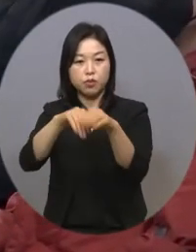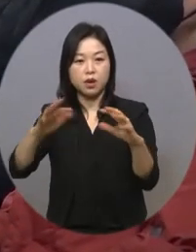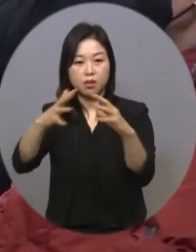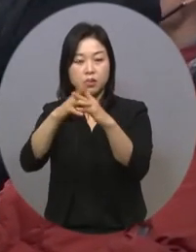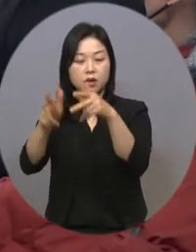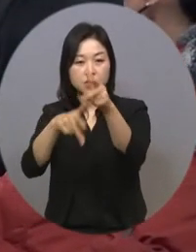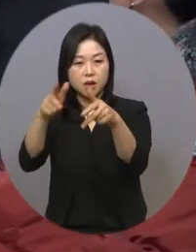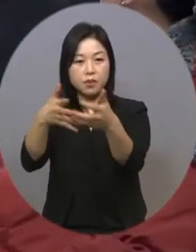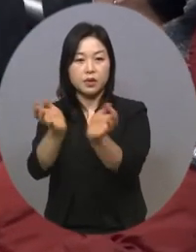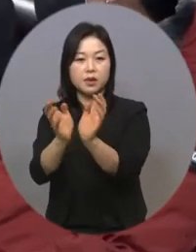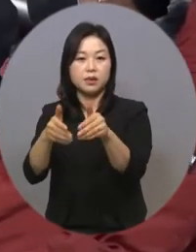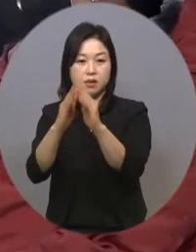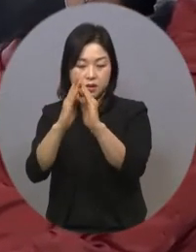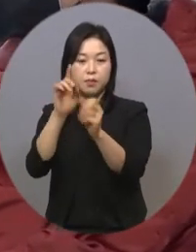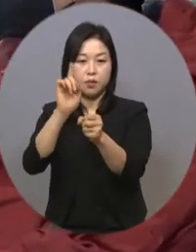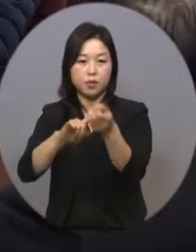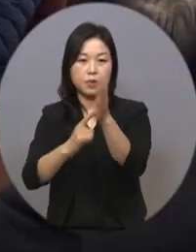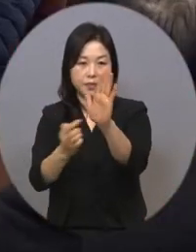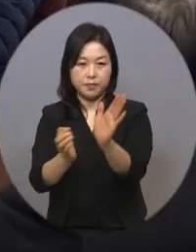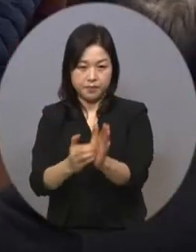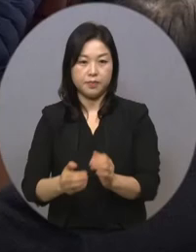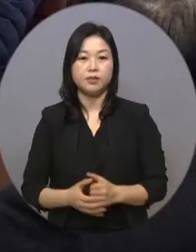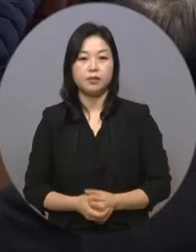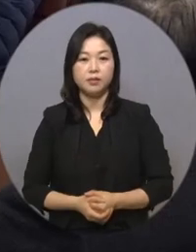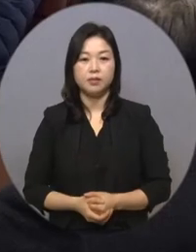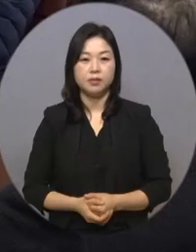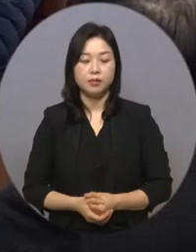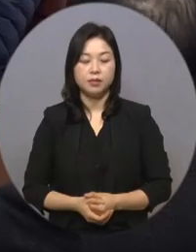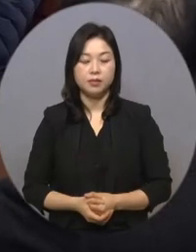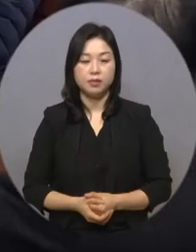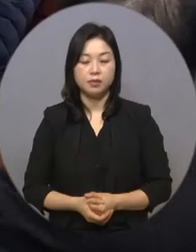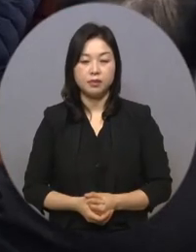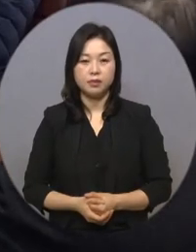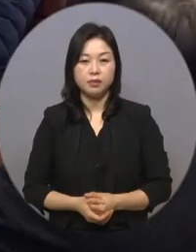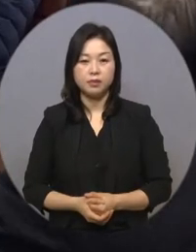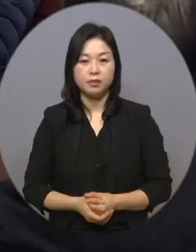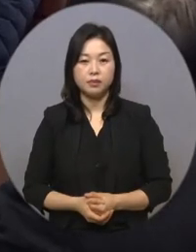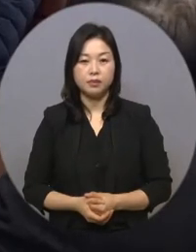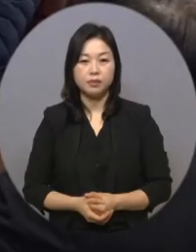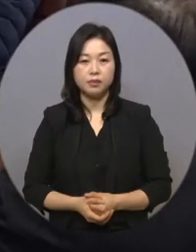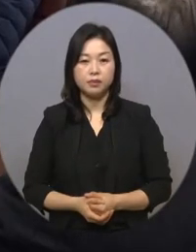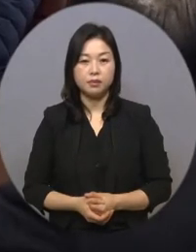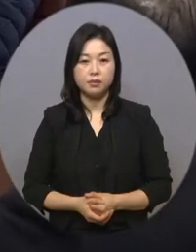문화건설사업단을 설립하게 되었다고 밝혔습니다. 복지TV 뉴스 김민경입니다.